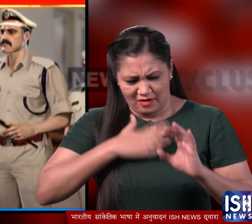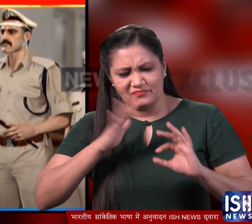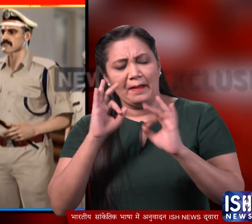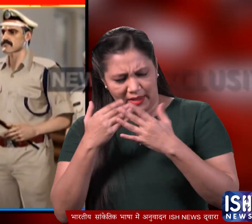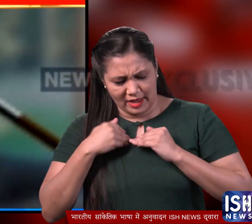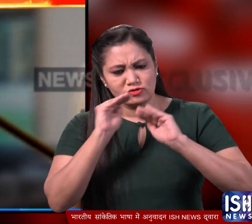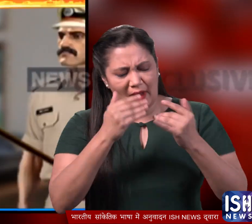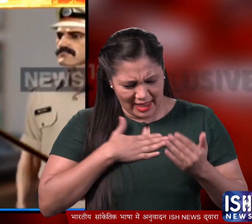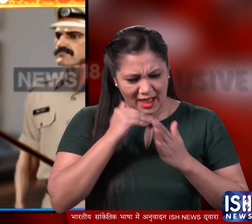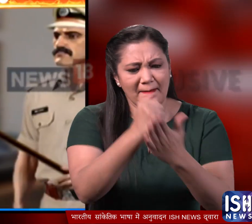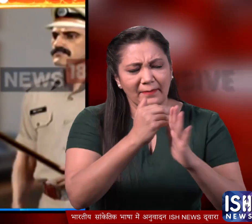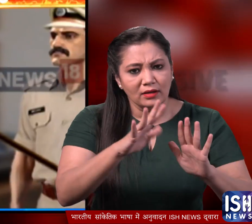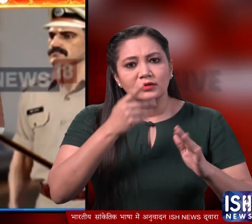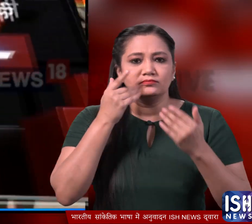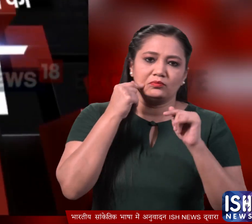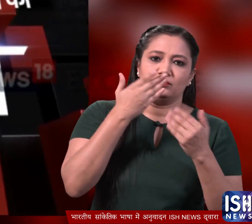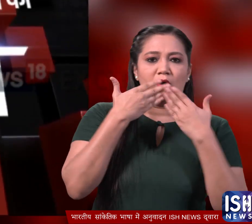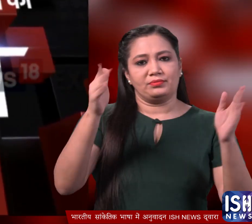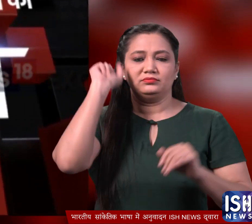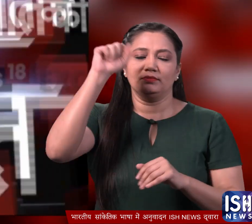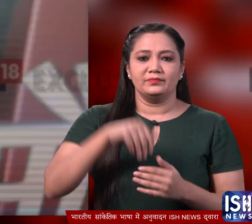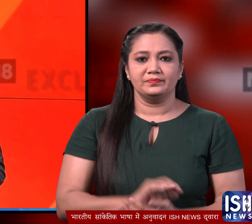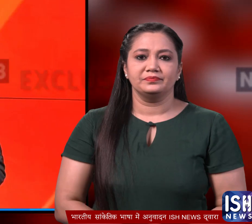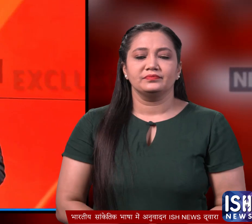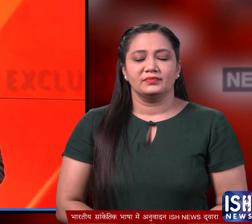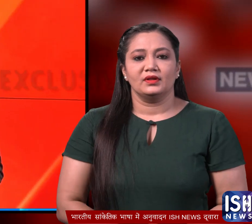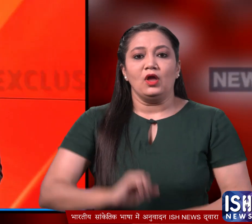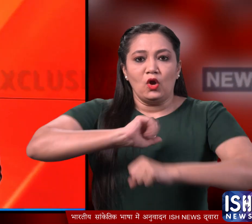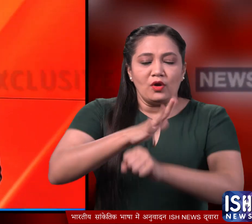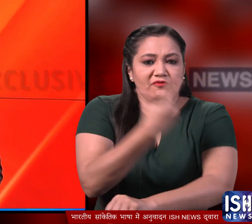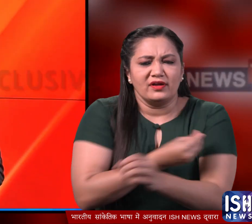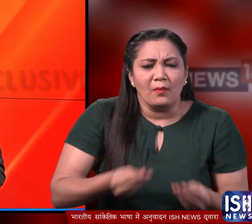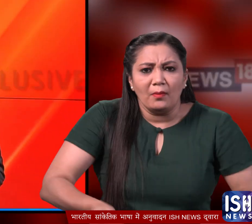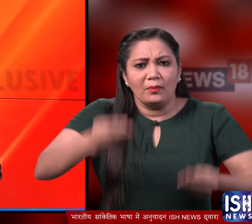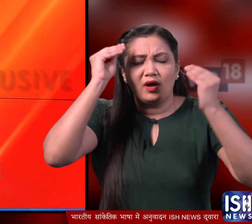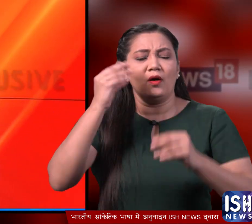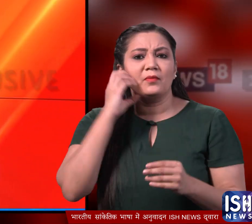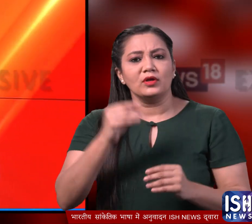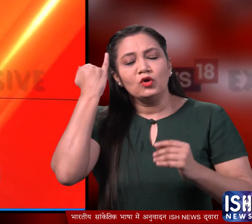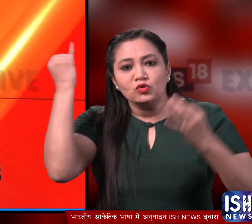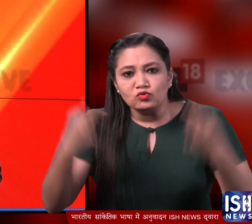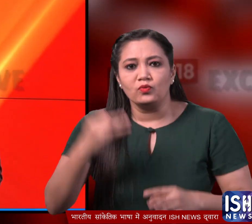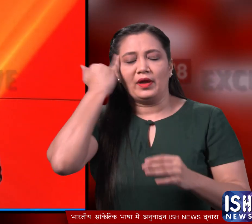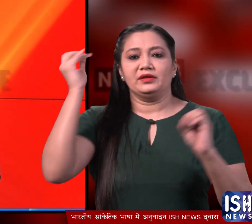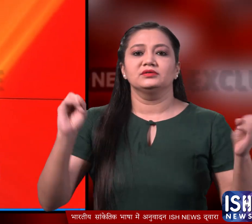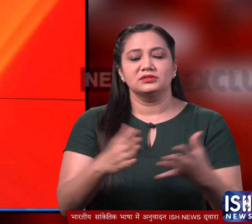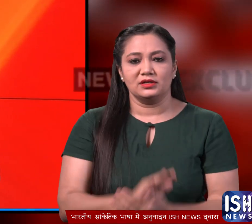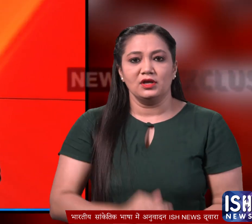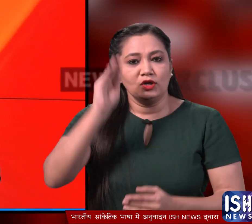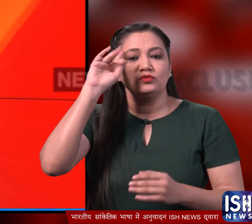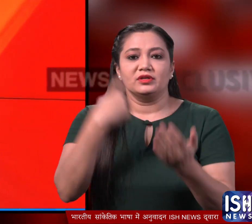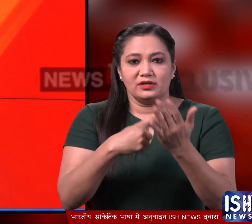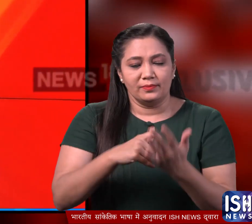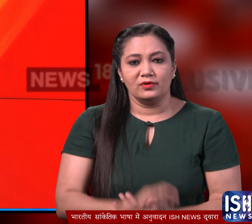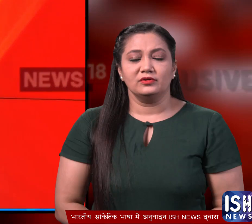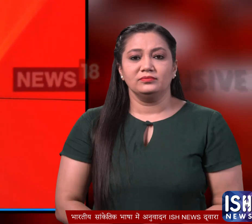بچانے کا بھروسہ دیا تو اس نے سب کچھ سچ سچ بتا دیا کرونا کے خلاف ویکسینیشن میں تیزی لانے کے لیے پردھان منتری نے نئے ابھیان کی شروعات کی نیوز